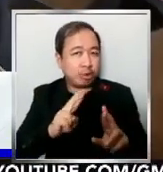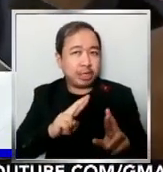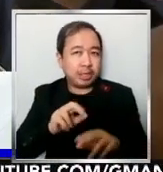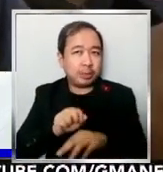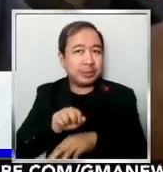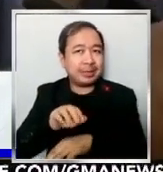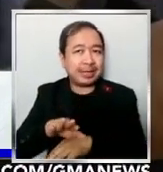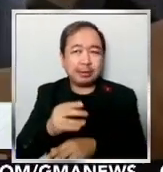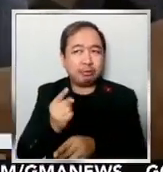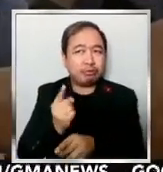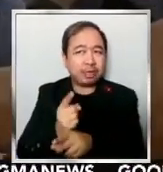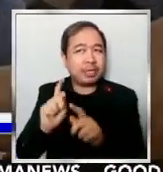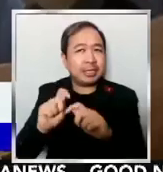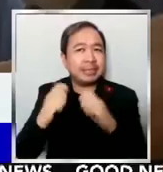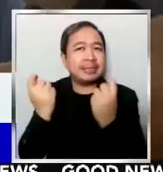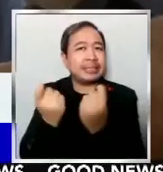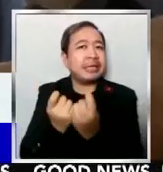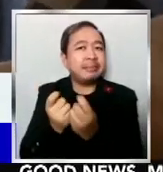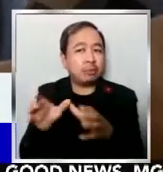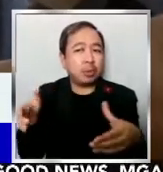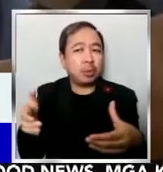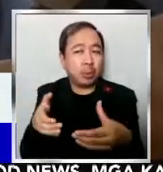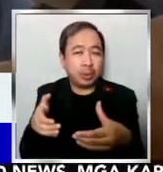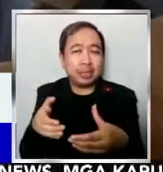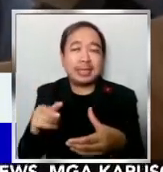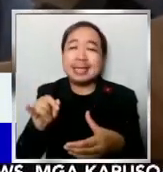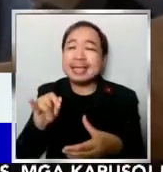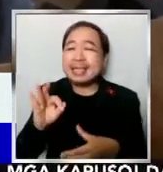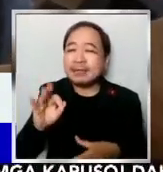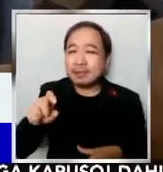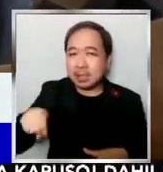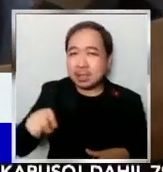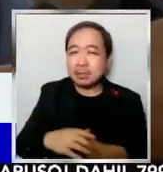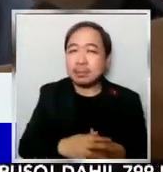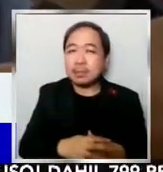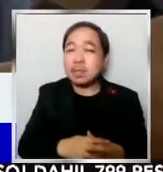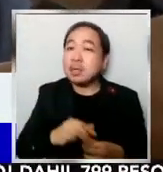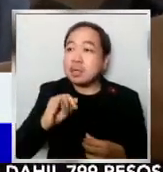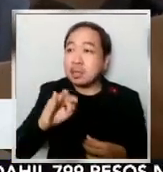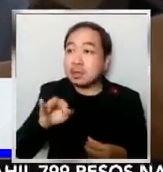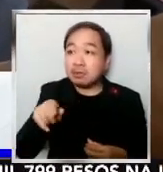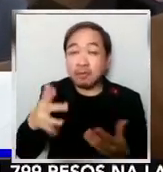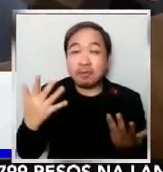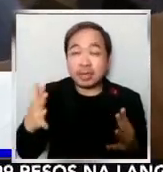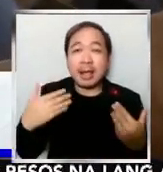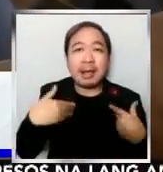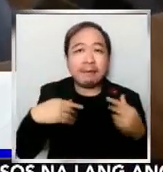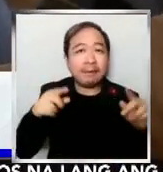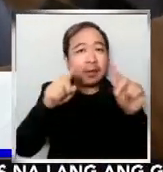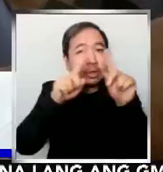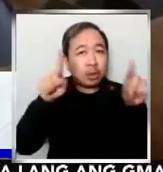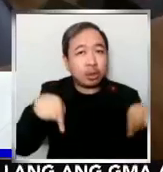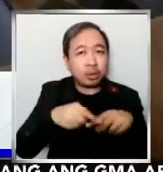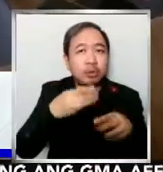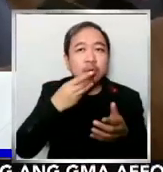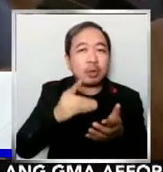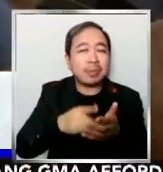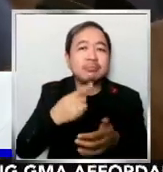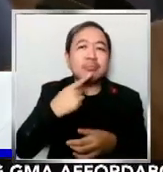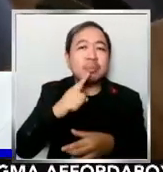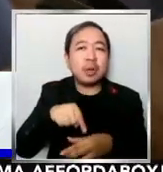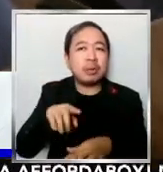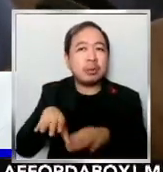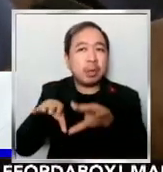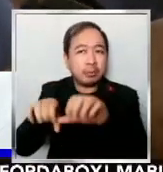the event na lumabas yung kanilang may warrant of arrest sila, definitely there will be tracker teams